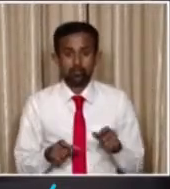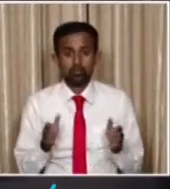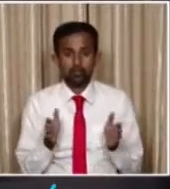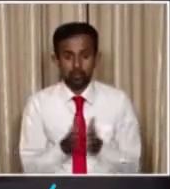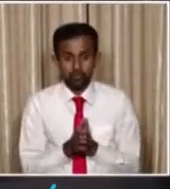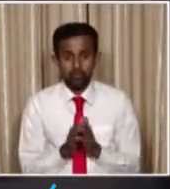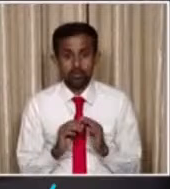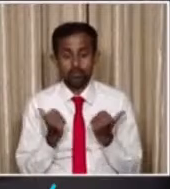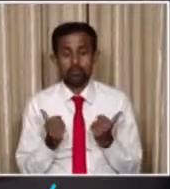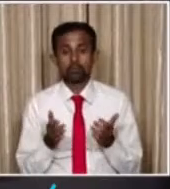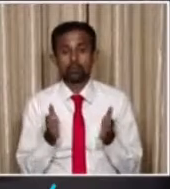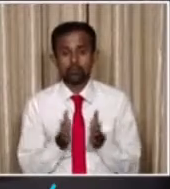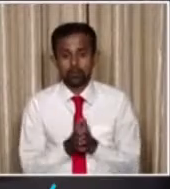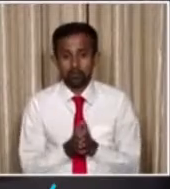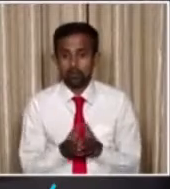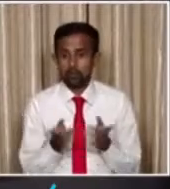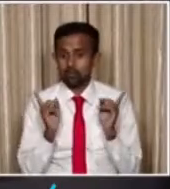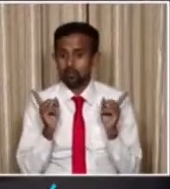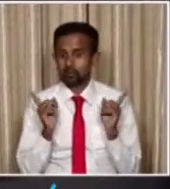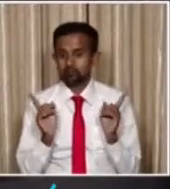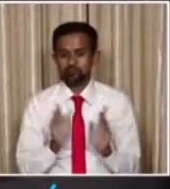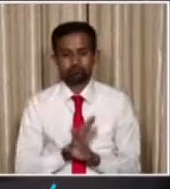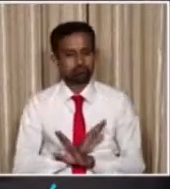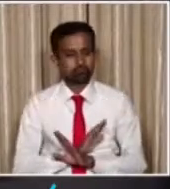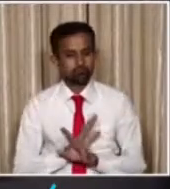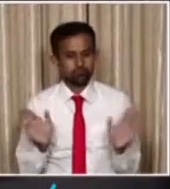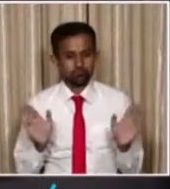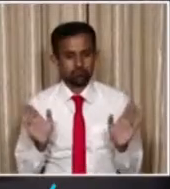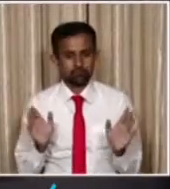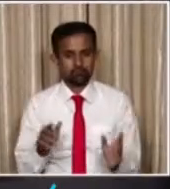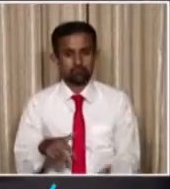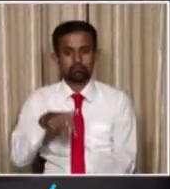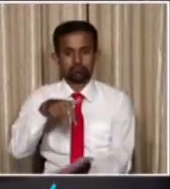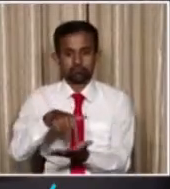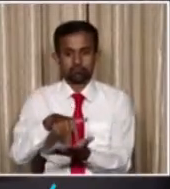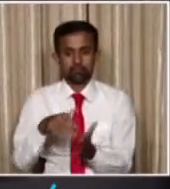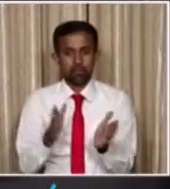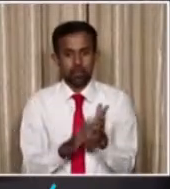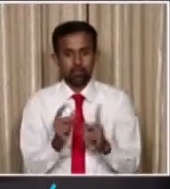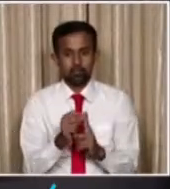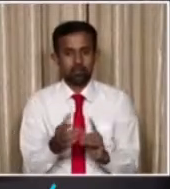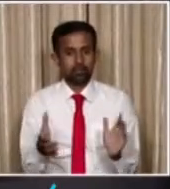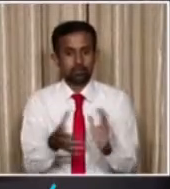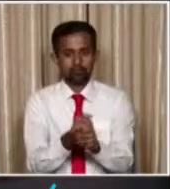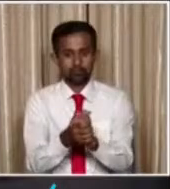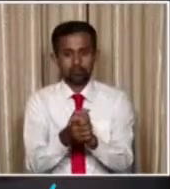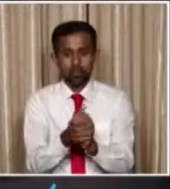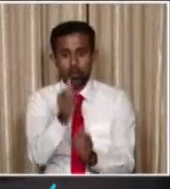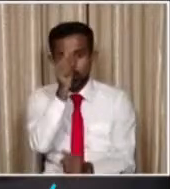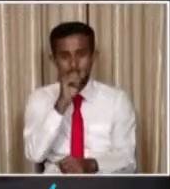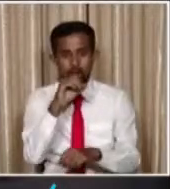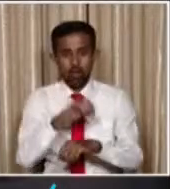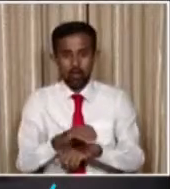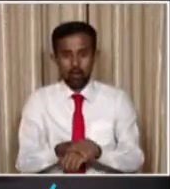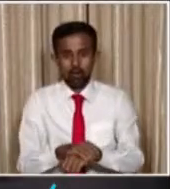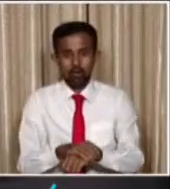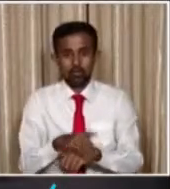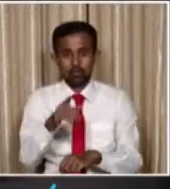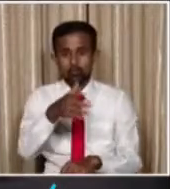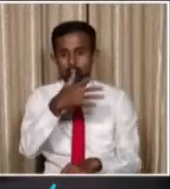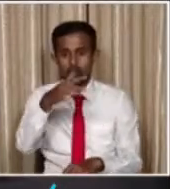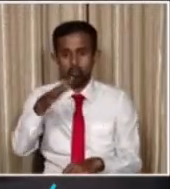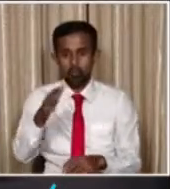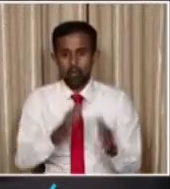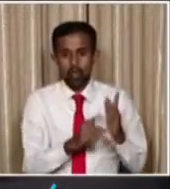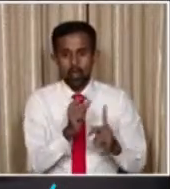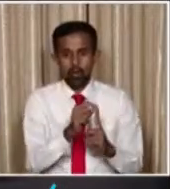minisungge jiwita teka selangkaran ida dende pa negatif deh amati teka katal bedakan huru allah di tamun nahasela elono amati